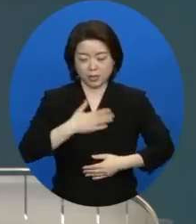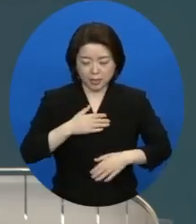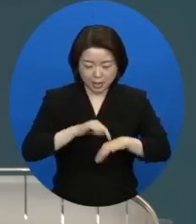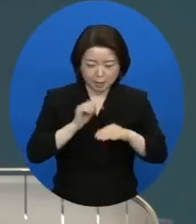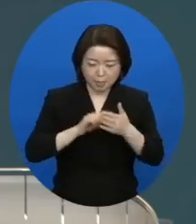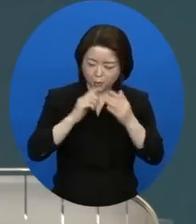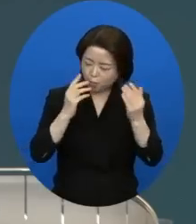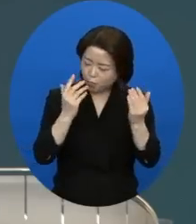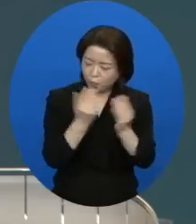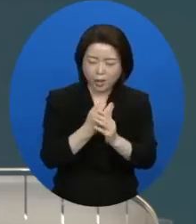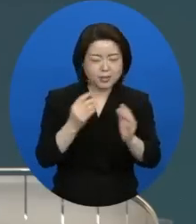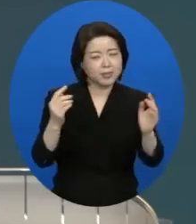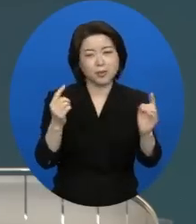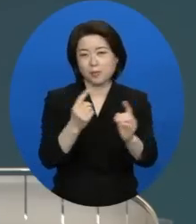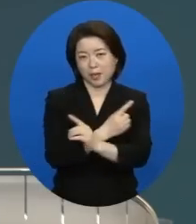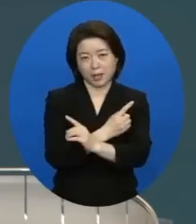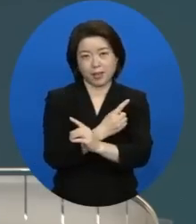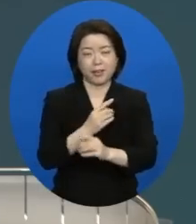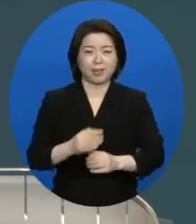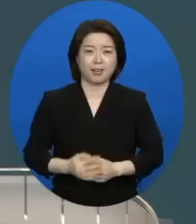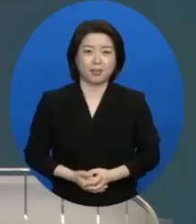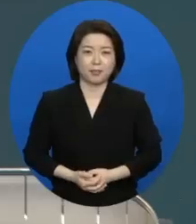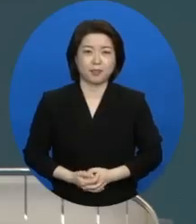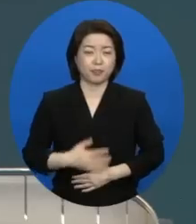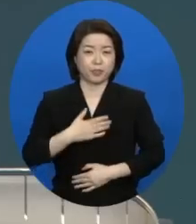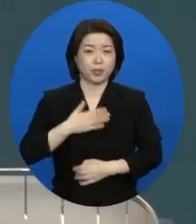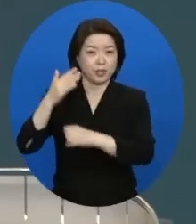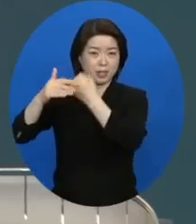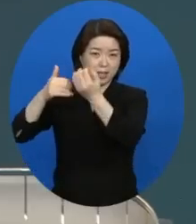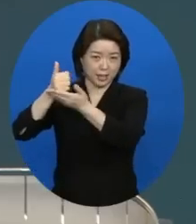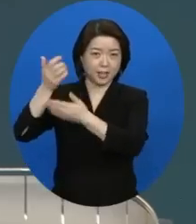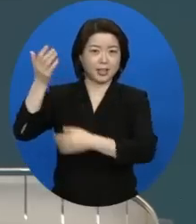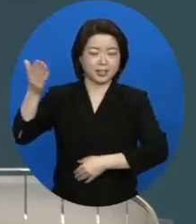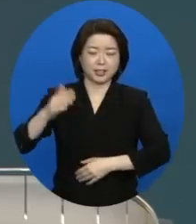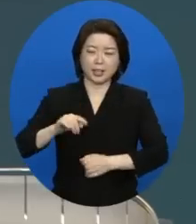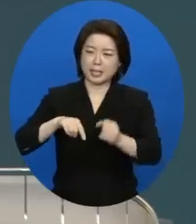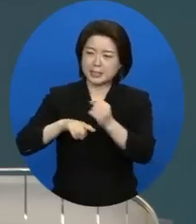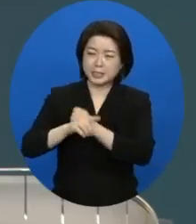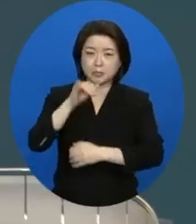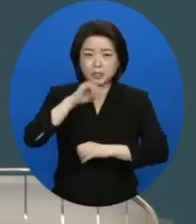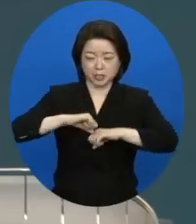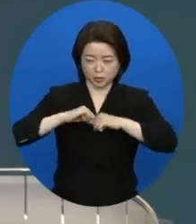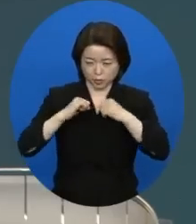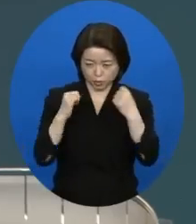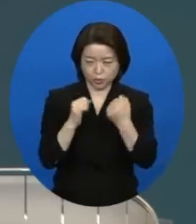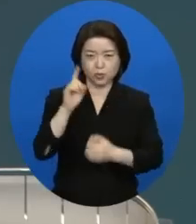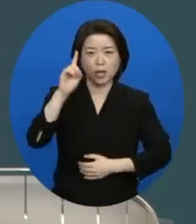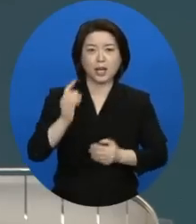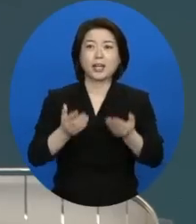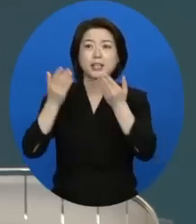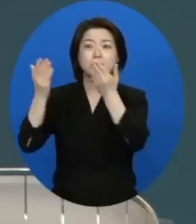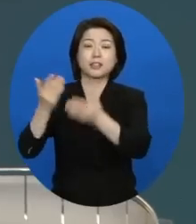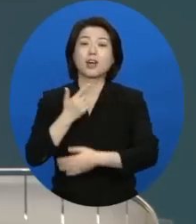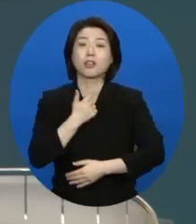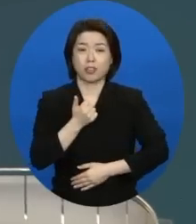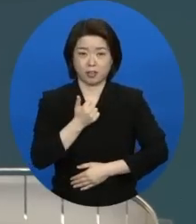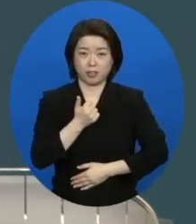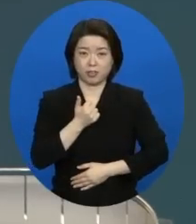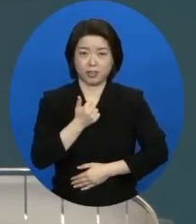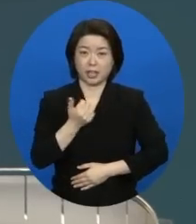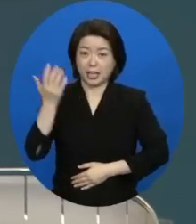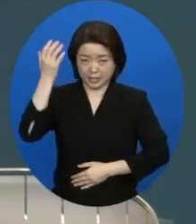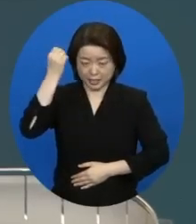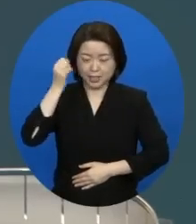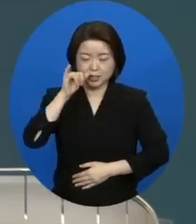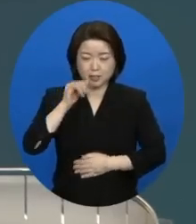완전히 달라지는 겁니다. 저는 하나님께 아주 의미 있는 순종을 하나 드렸던 것이,